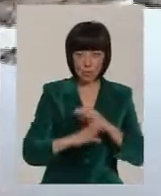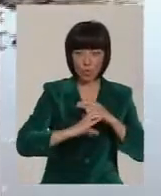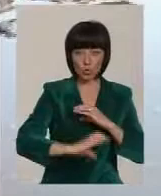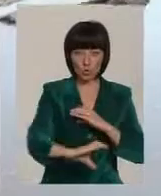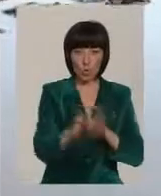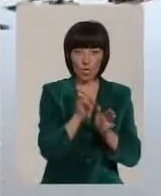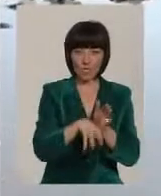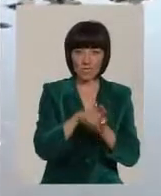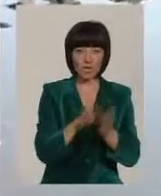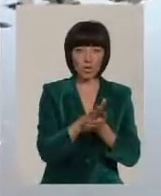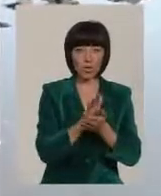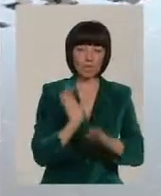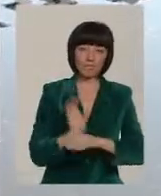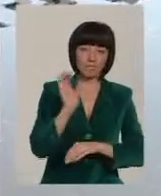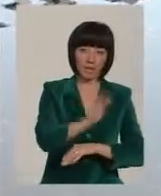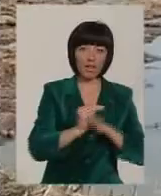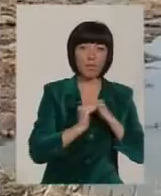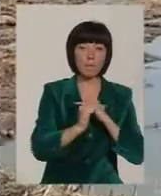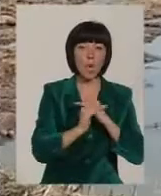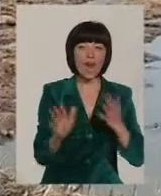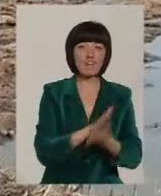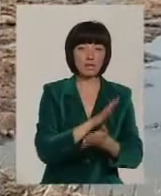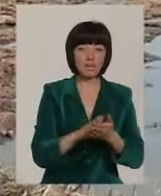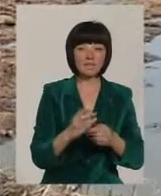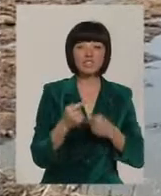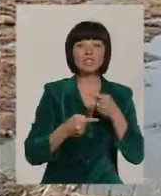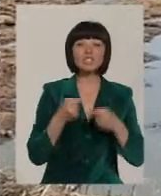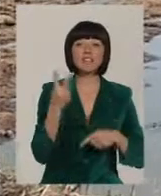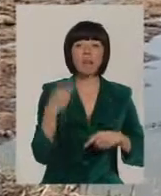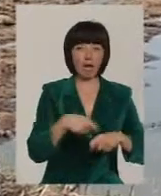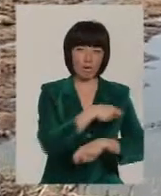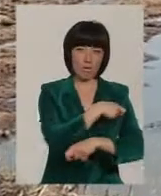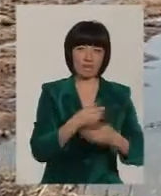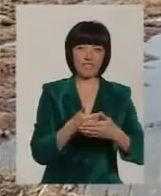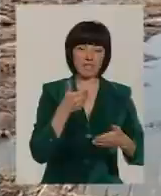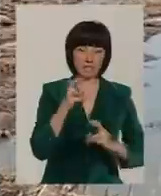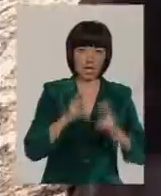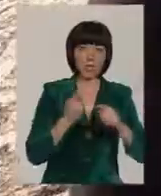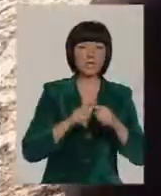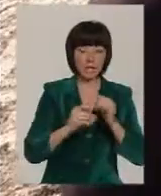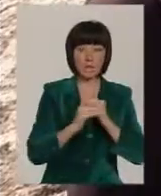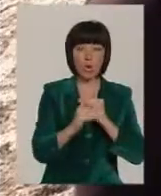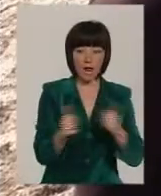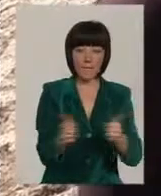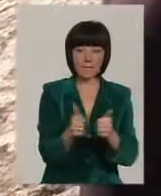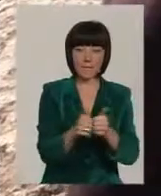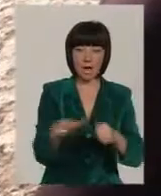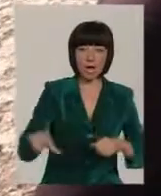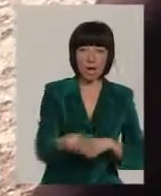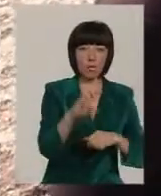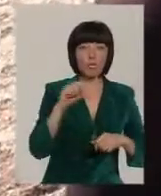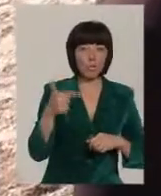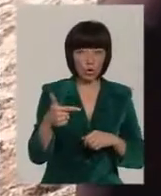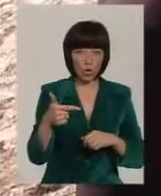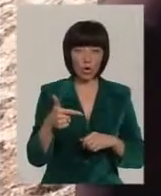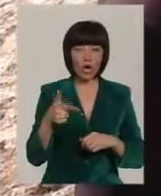відходи виробництва транспортуються на поля фільтрації за 2 кілометри від заводу. Саме ці поля і межують з притокою Південного